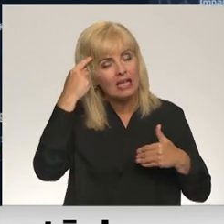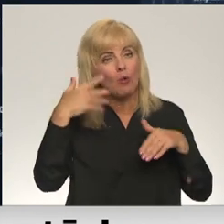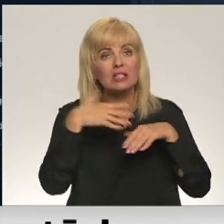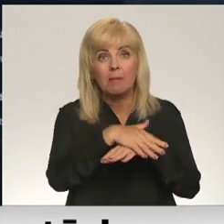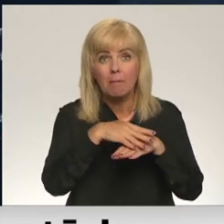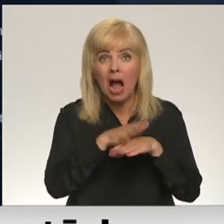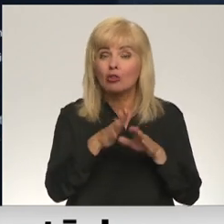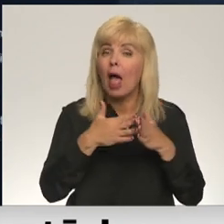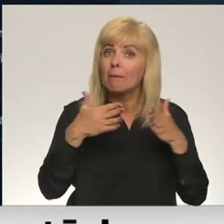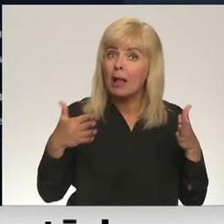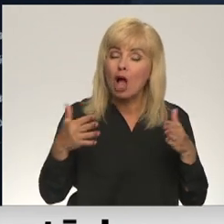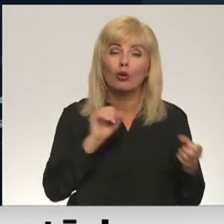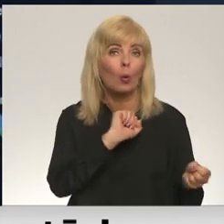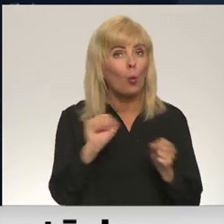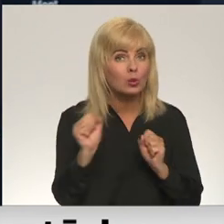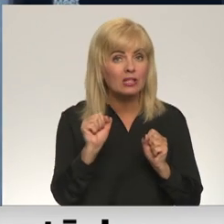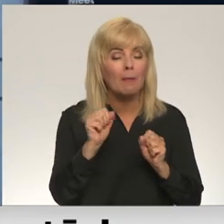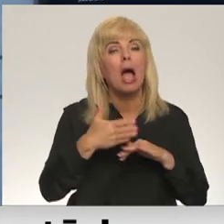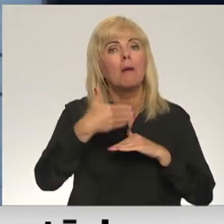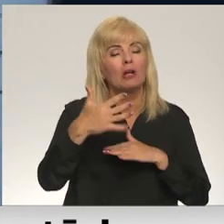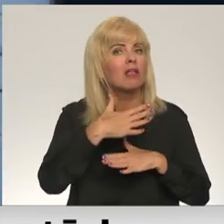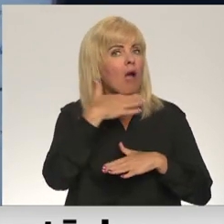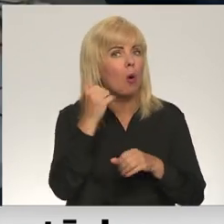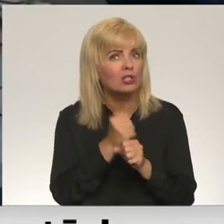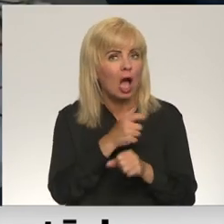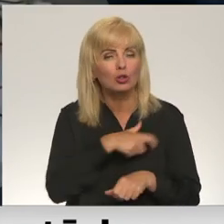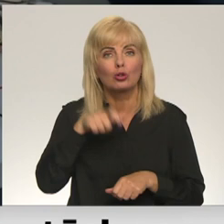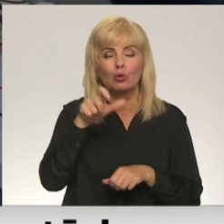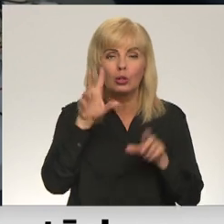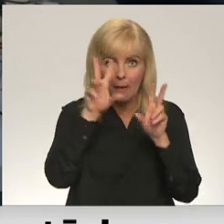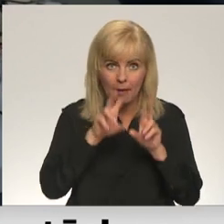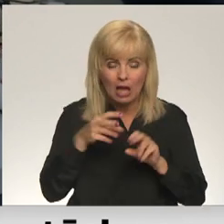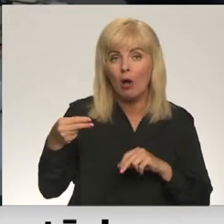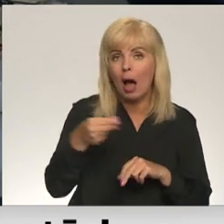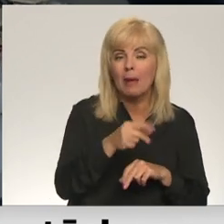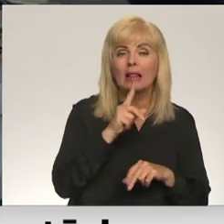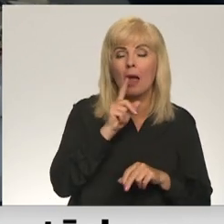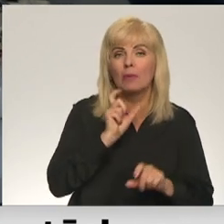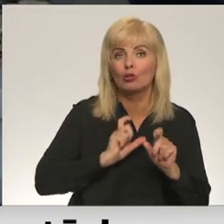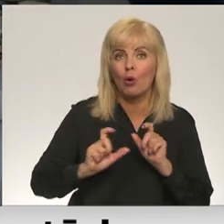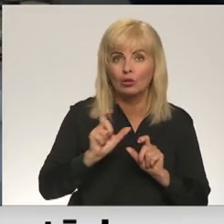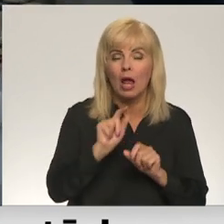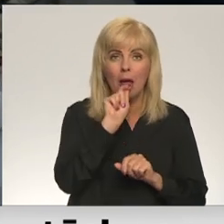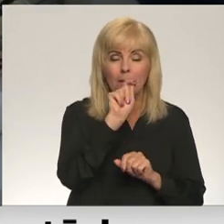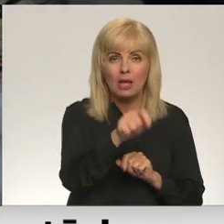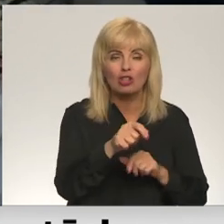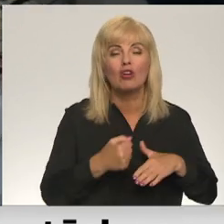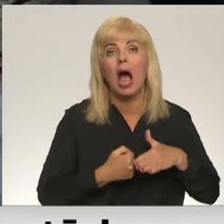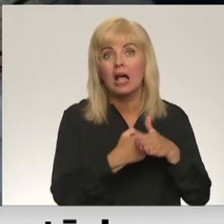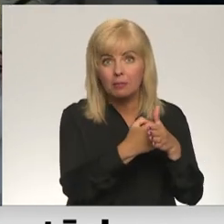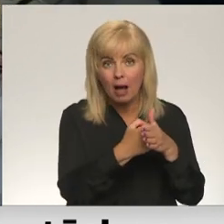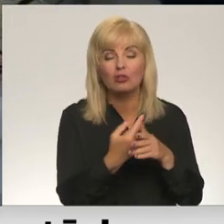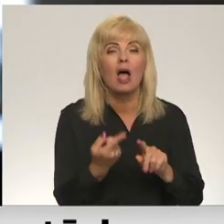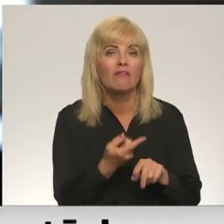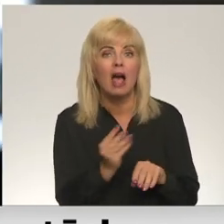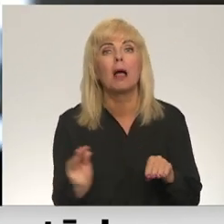panāktu plašākas kustību iespējas, vēl priekšā daudz darba. Studenta pētījums apmaksā Liepājas universitātes piešķirtie granti. Vēl